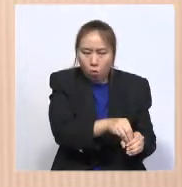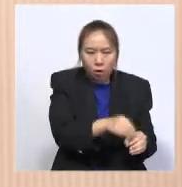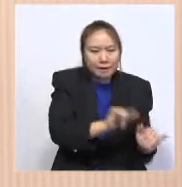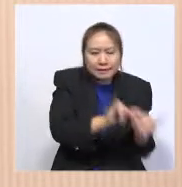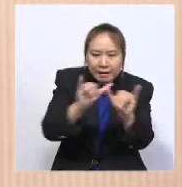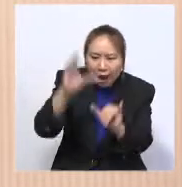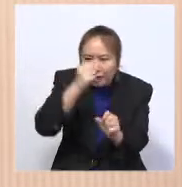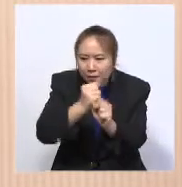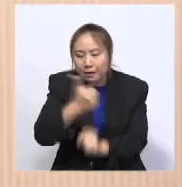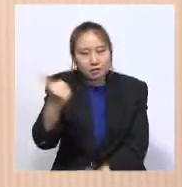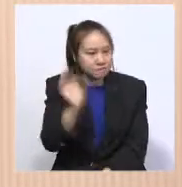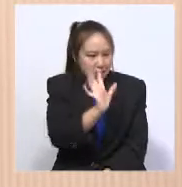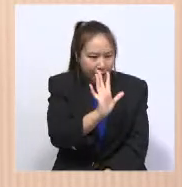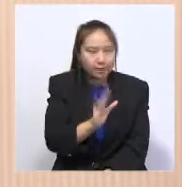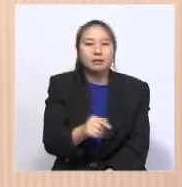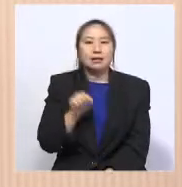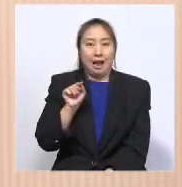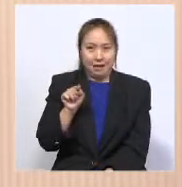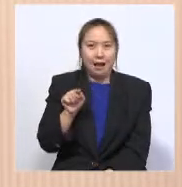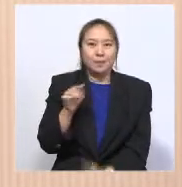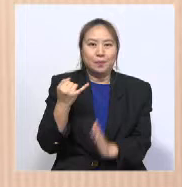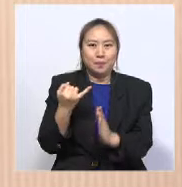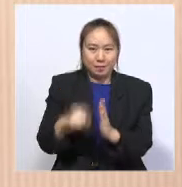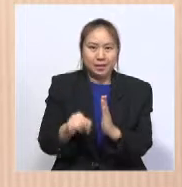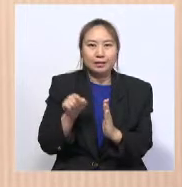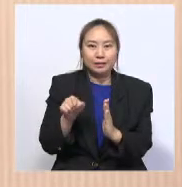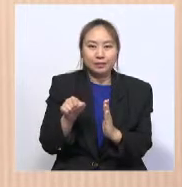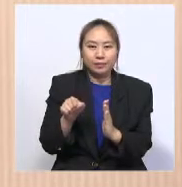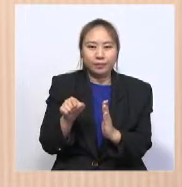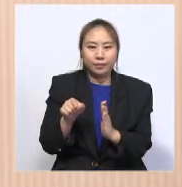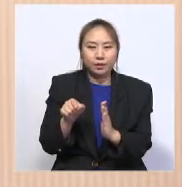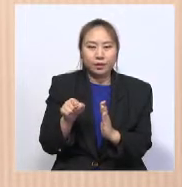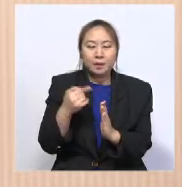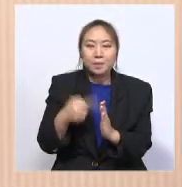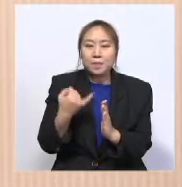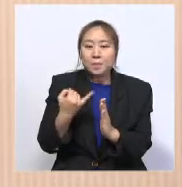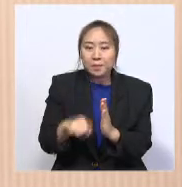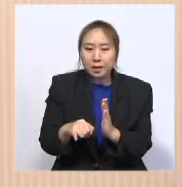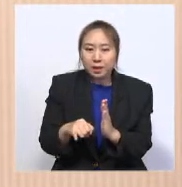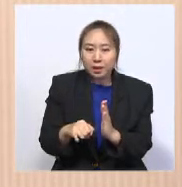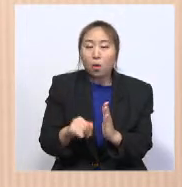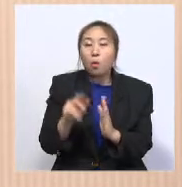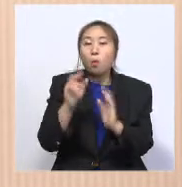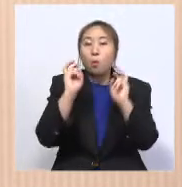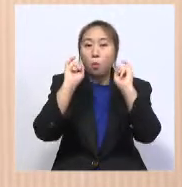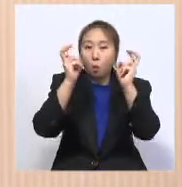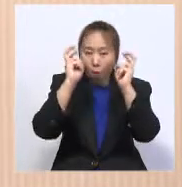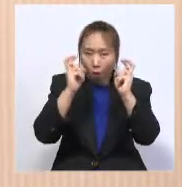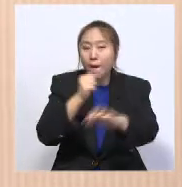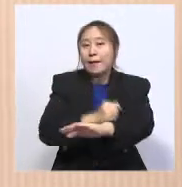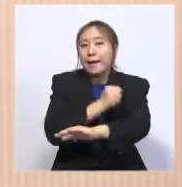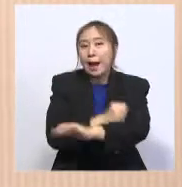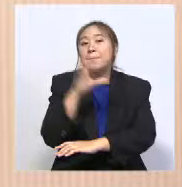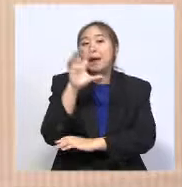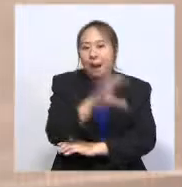ที่อื่นไม่ได้กรณีอย่างเนี้ยก็จะเป็นการเข้าข่ายของการกระทำความผิดฐานใช้แรงงานบัง